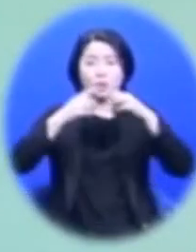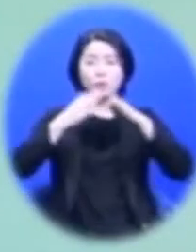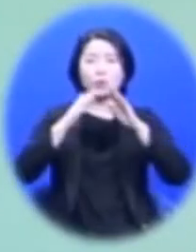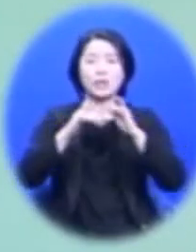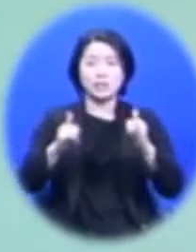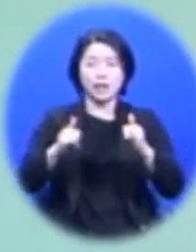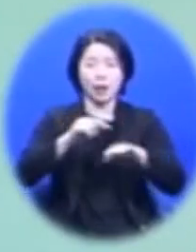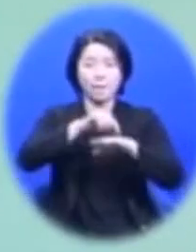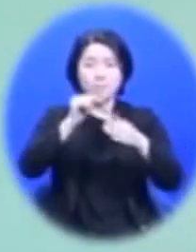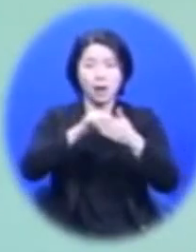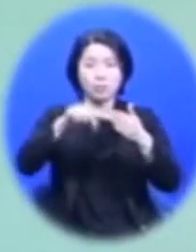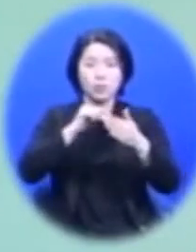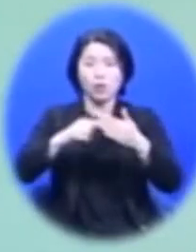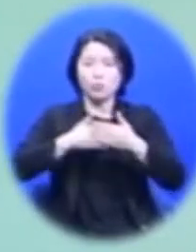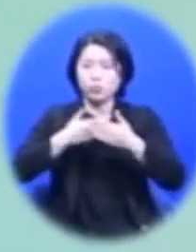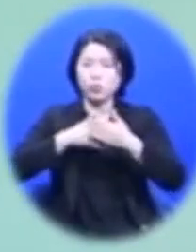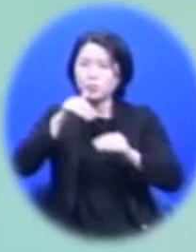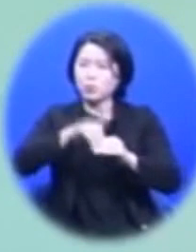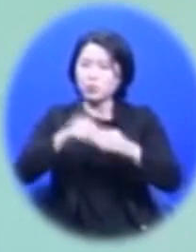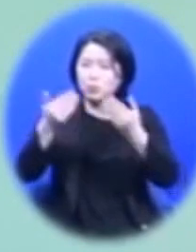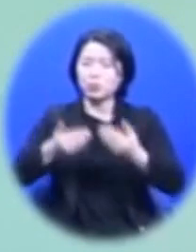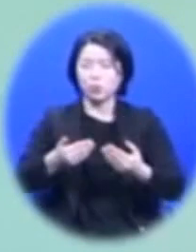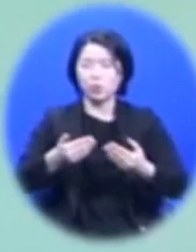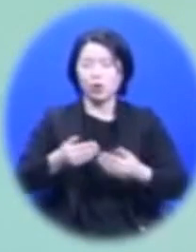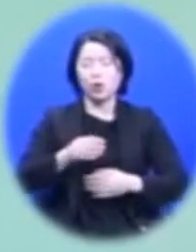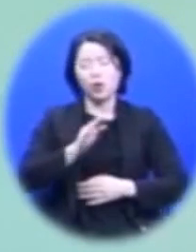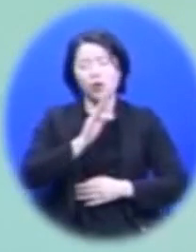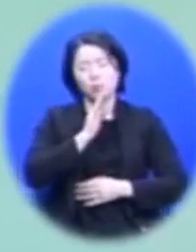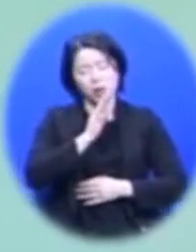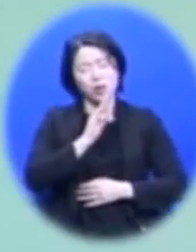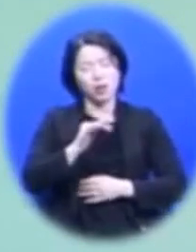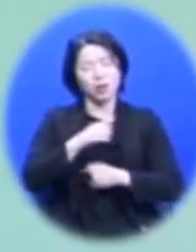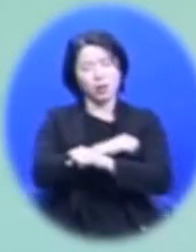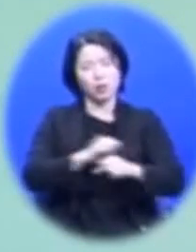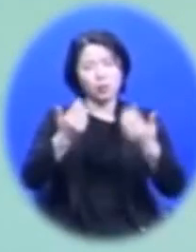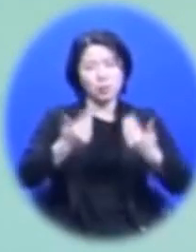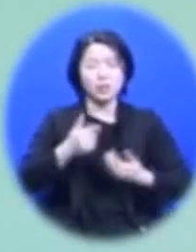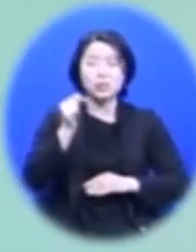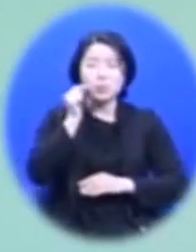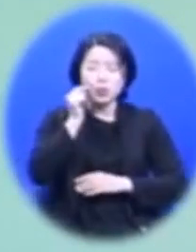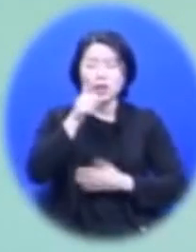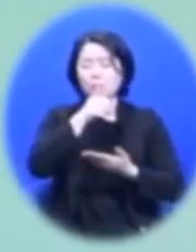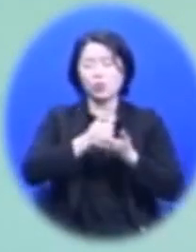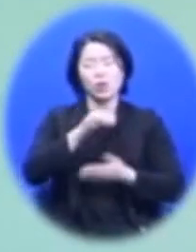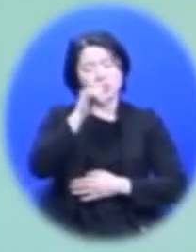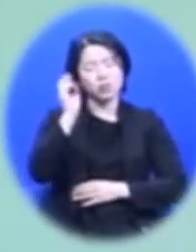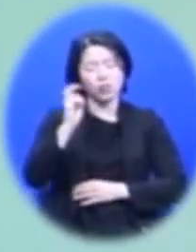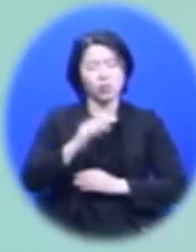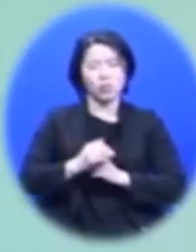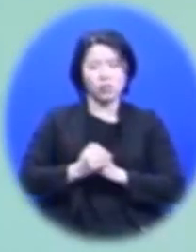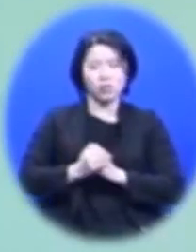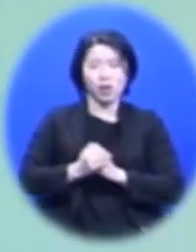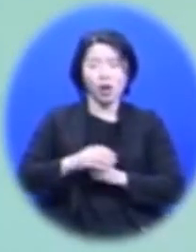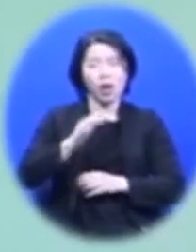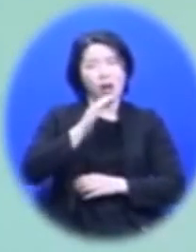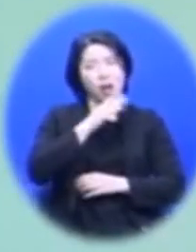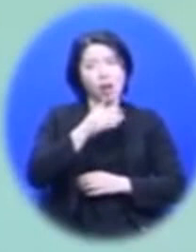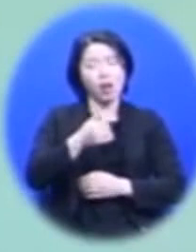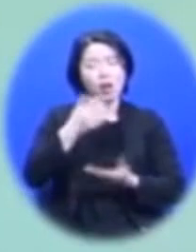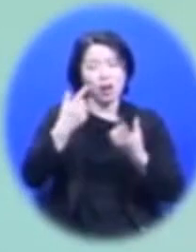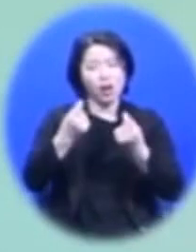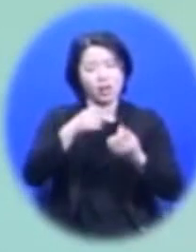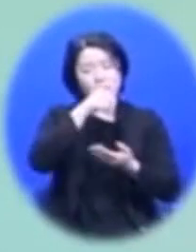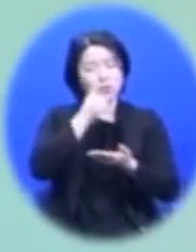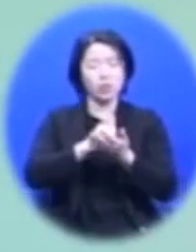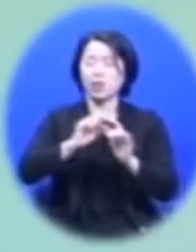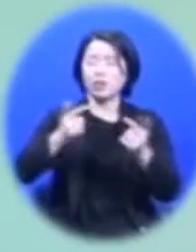마음에 두려움을 심어주기도 합니다. 아, 그래, 용서받지 못하는 죄도 있나 봐. 야, 죄도 같은 죄가 아닐